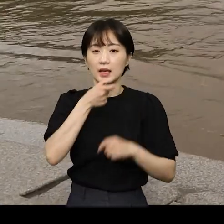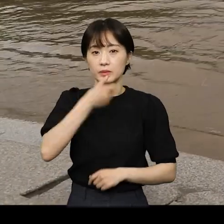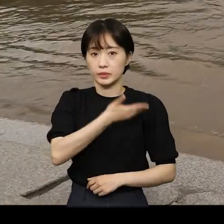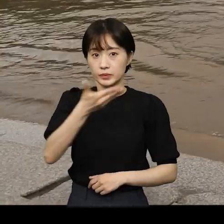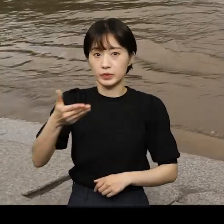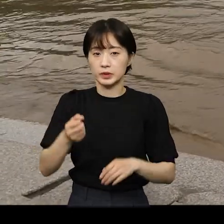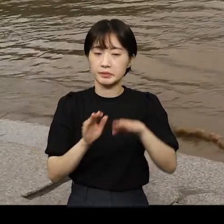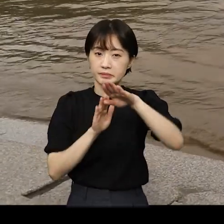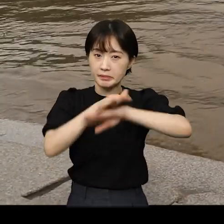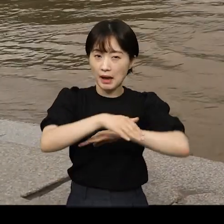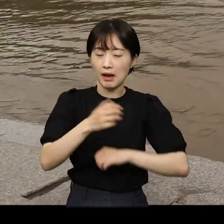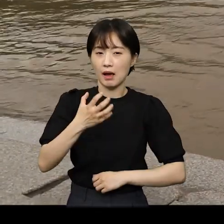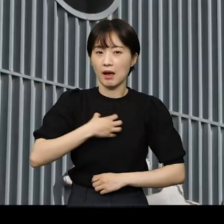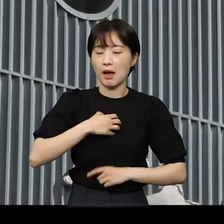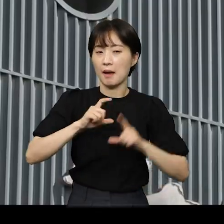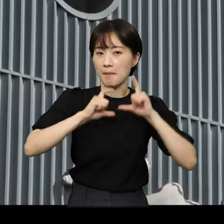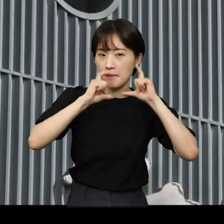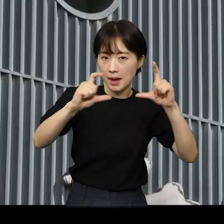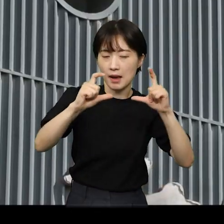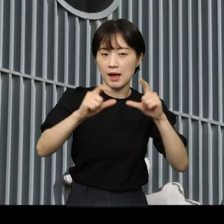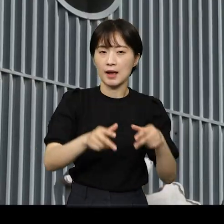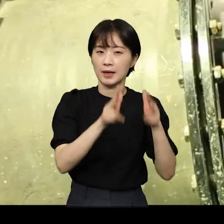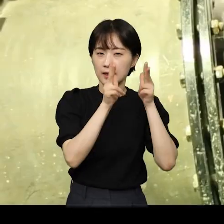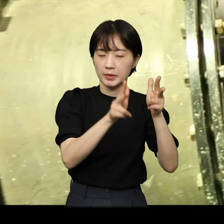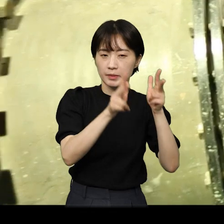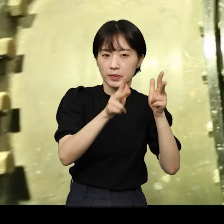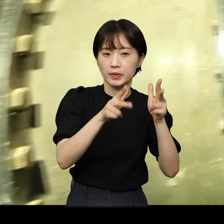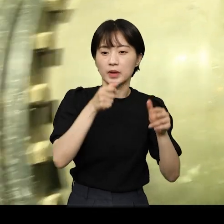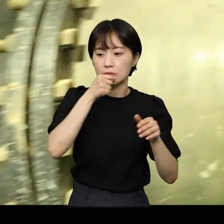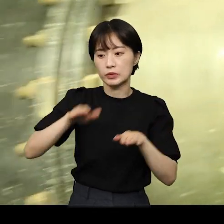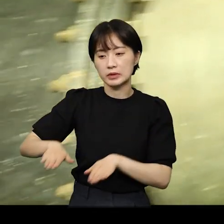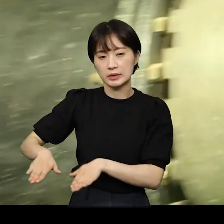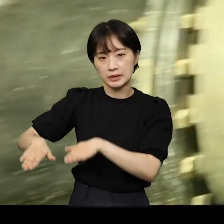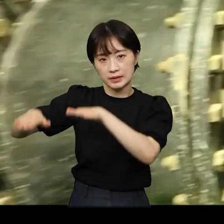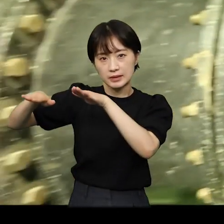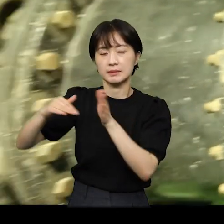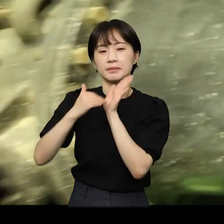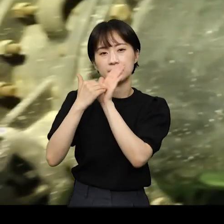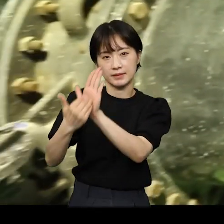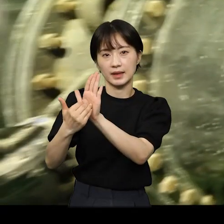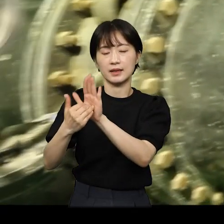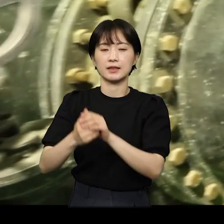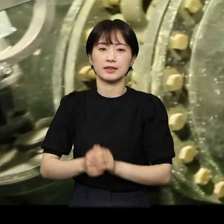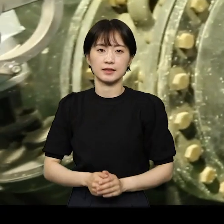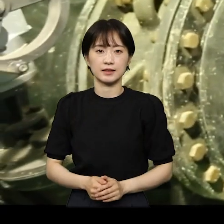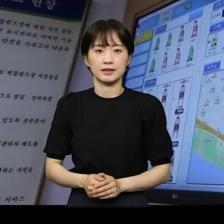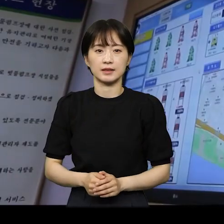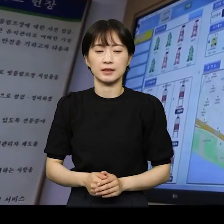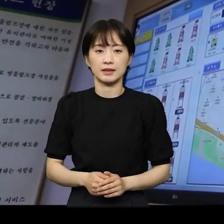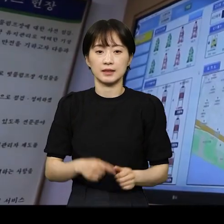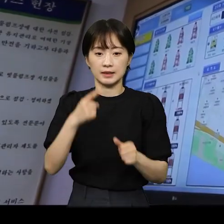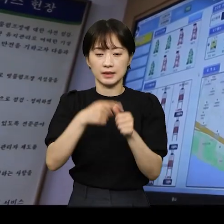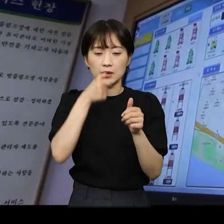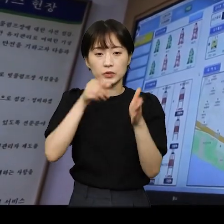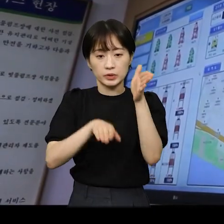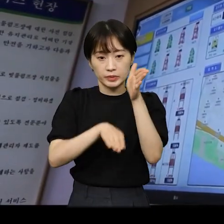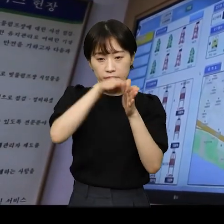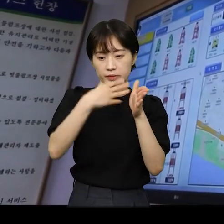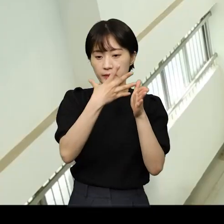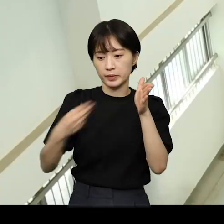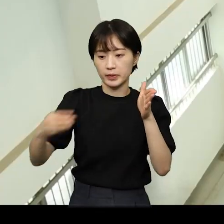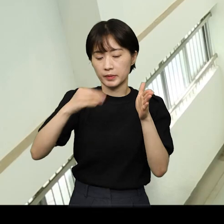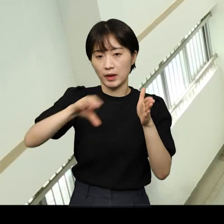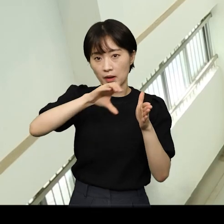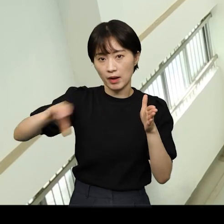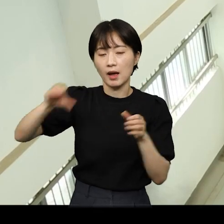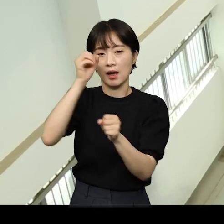한강 홍수주의보 발령 시 펌프를 가동해 저지대 지역의 침수를 예방할 수 있으며 자연 방류관로를